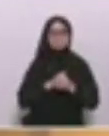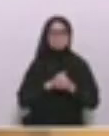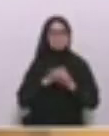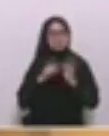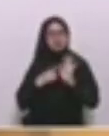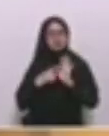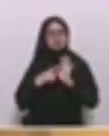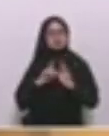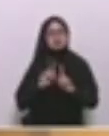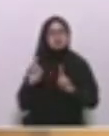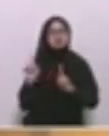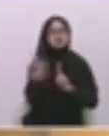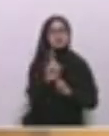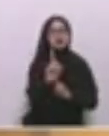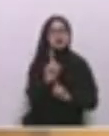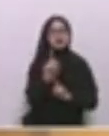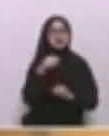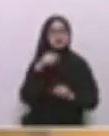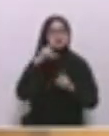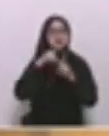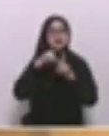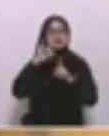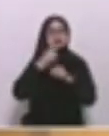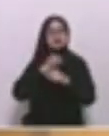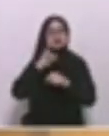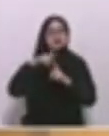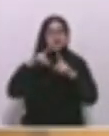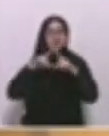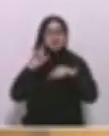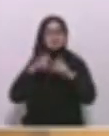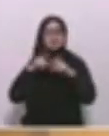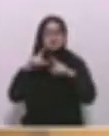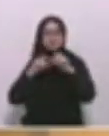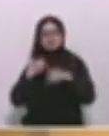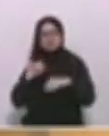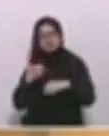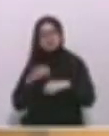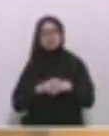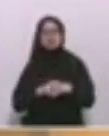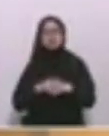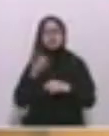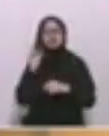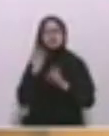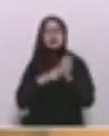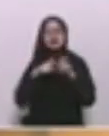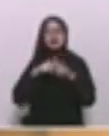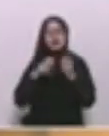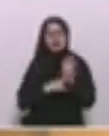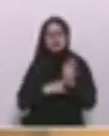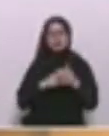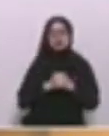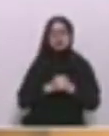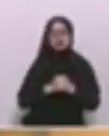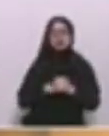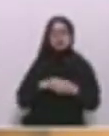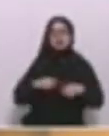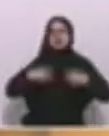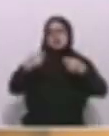mengedepankan ee digitalisasi ya atau digitalisasi UMKM kita dan oleh kami akan memberikan